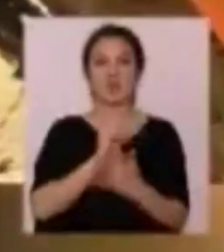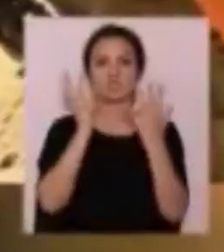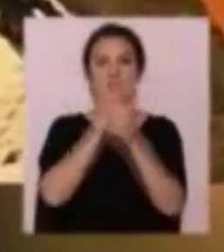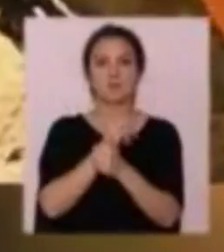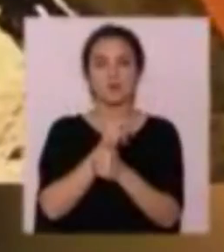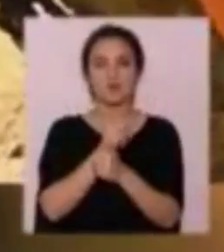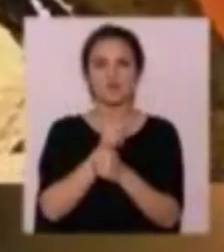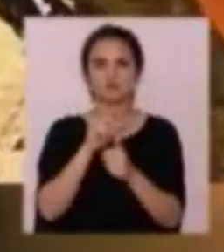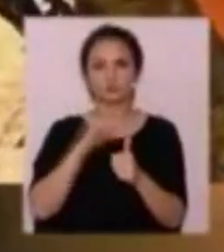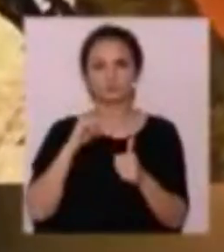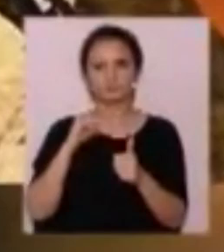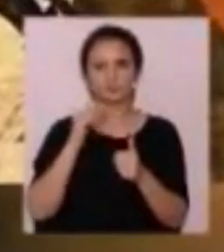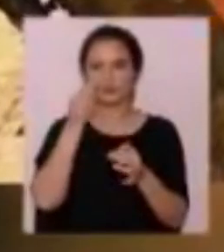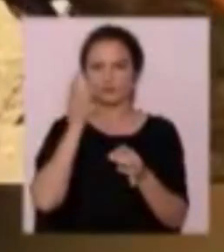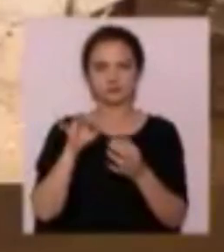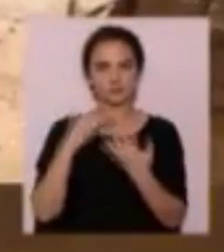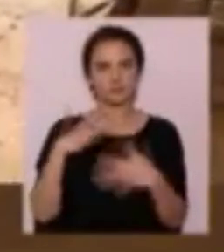მაინც აი მუღამში შედიხარ.